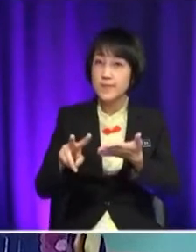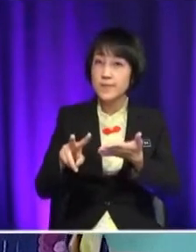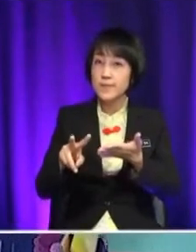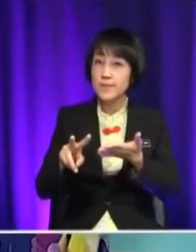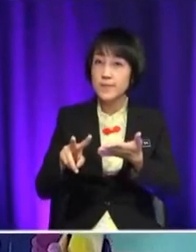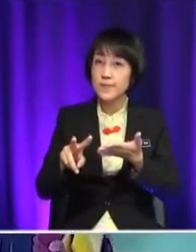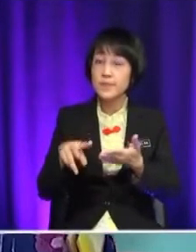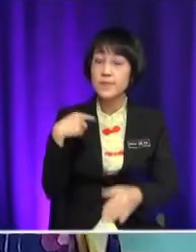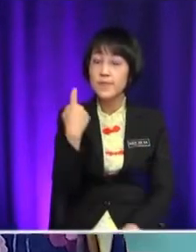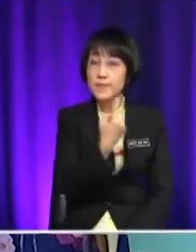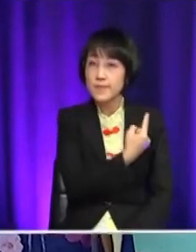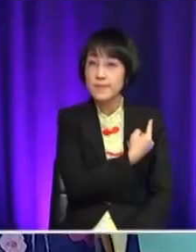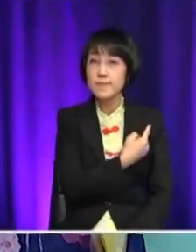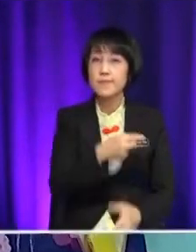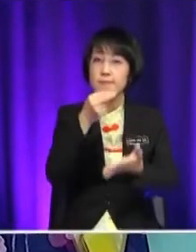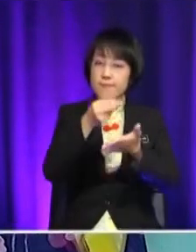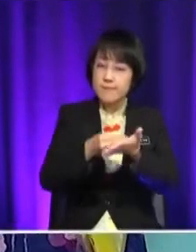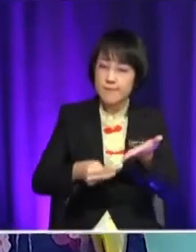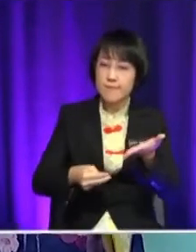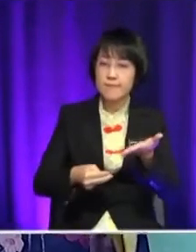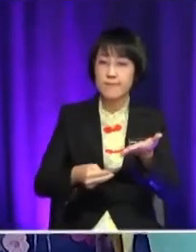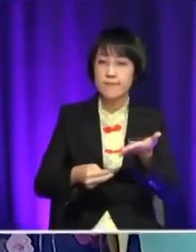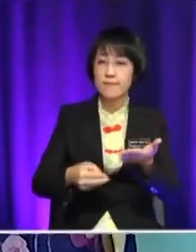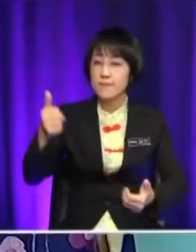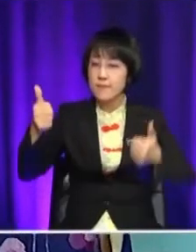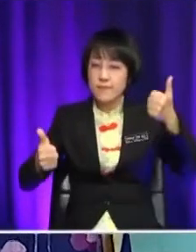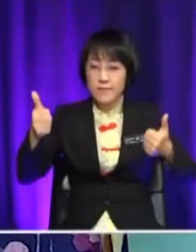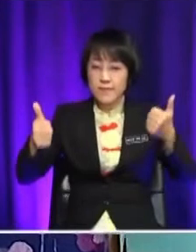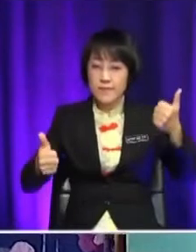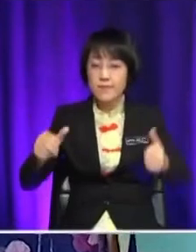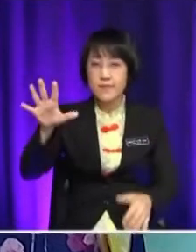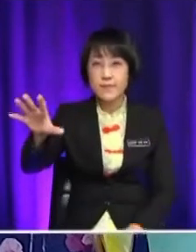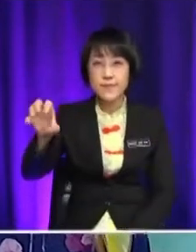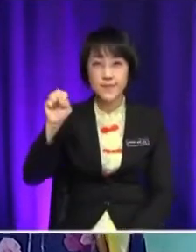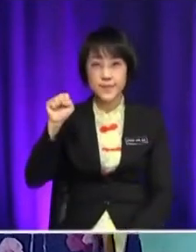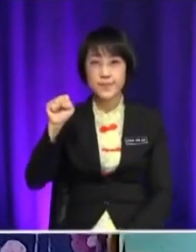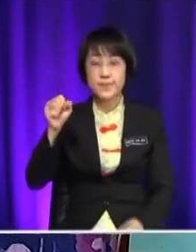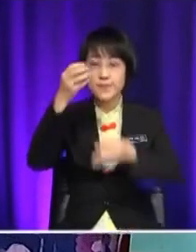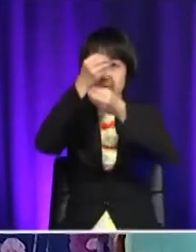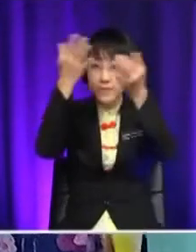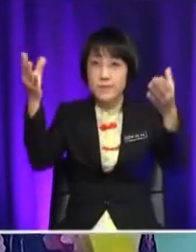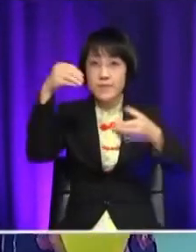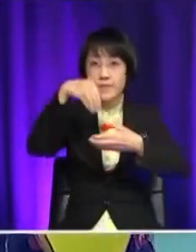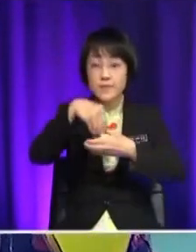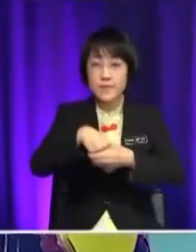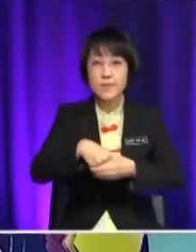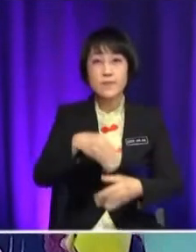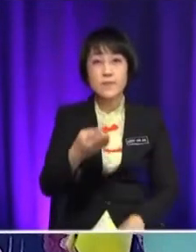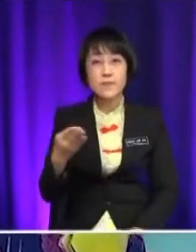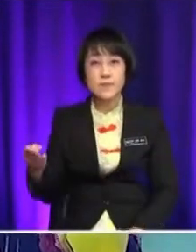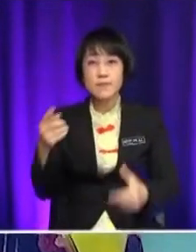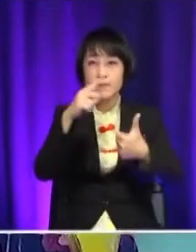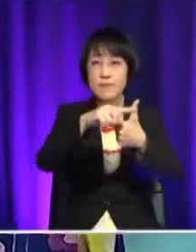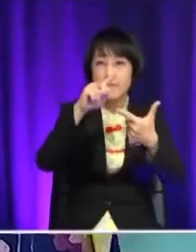kena nilai. Kita nak ambil yang mana satu? Sebab maklumat yang ada dalam bahan satu banyak. Maklumat yang ada dalam bahan dua pun